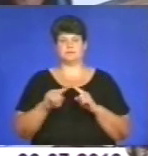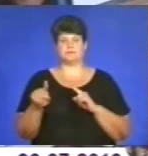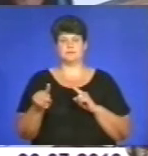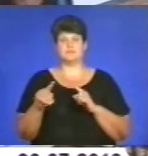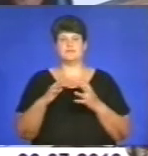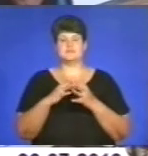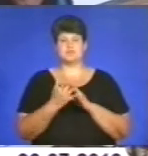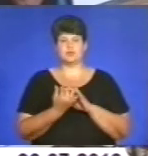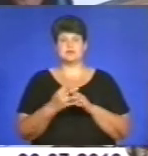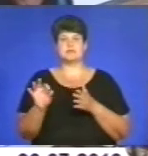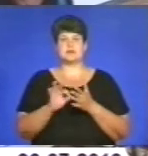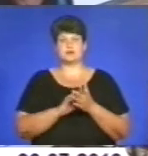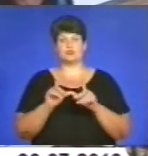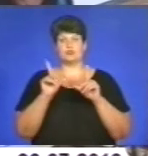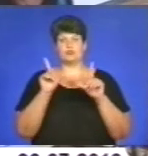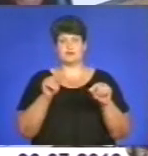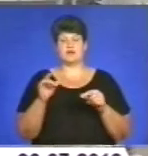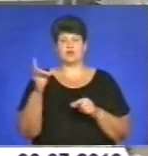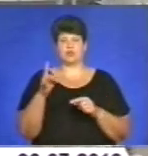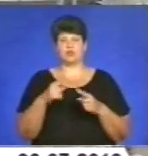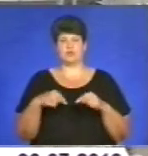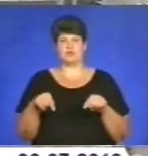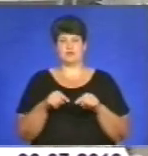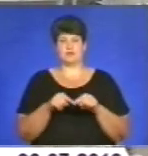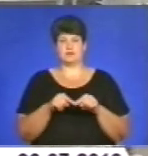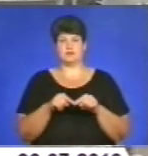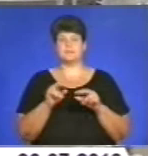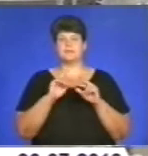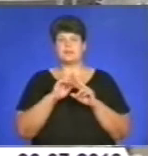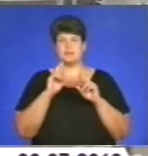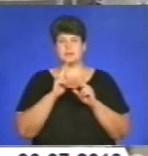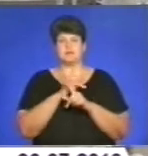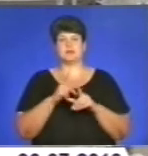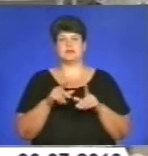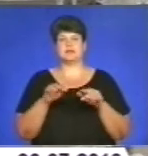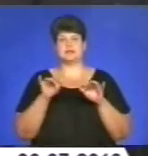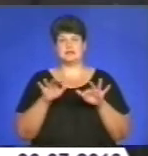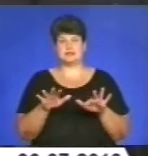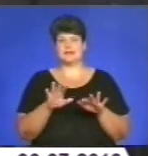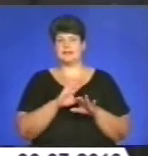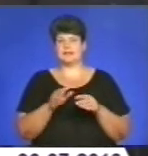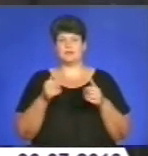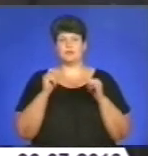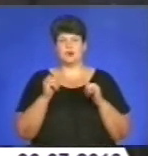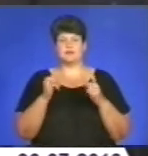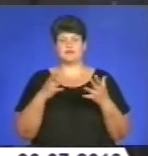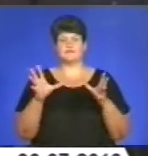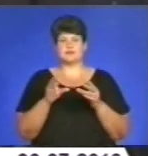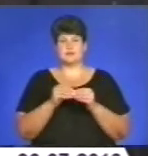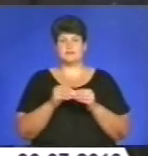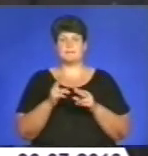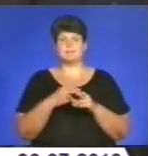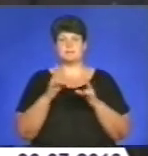До села одразу ж виїхали співробітники райвідділу. Неправомірні дії місцевих чиновників, недобросусідські взаємини, безпека дорожнього